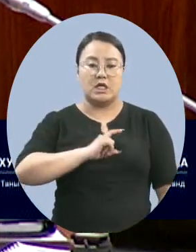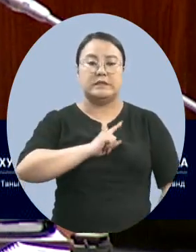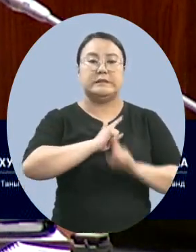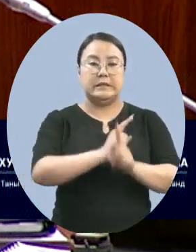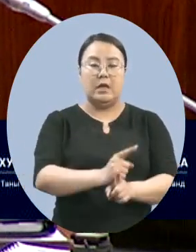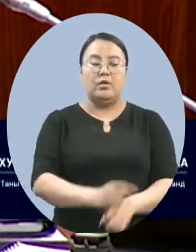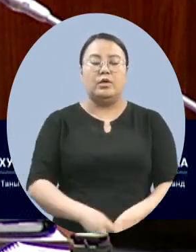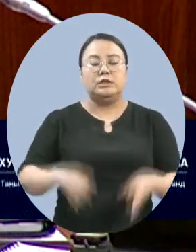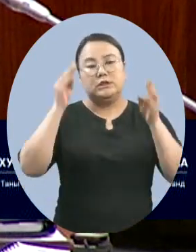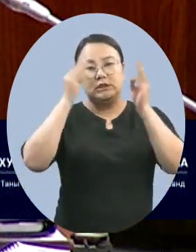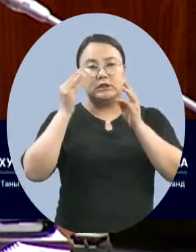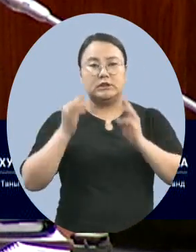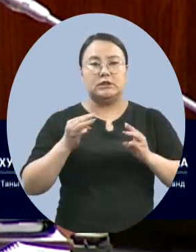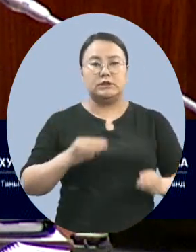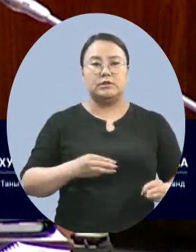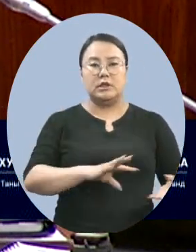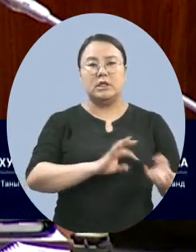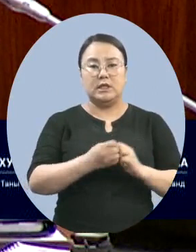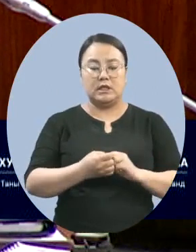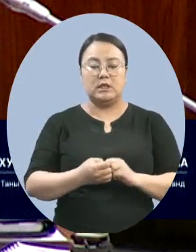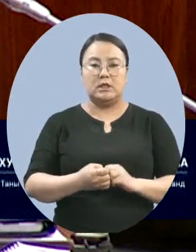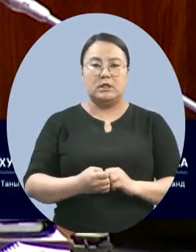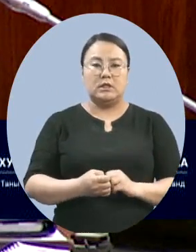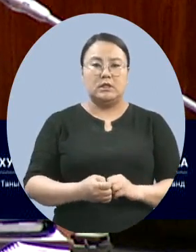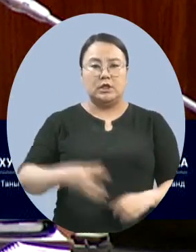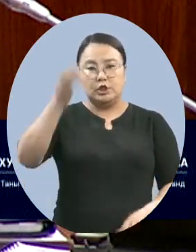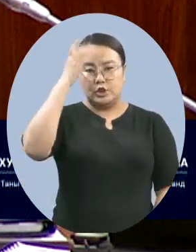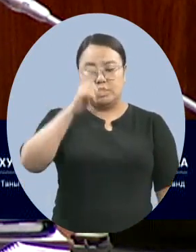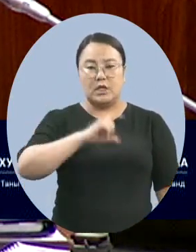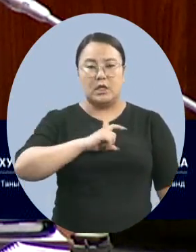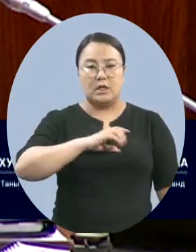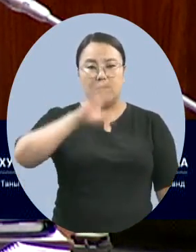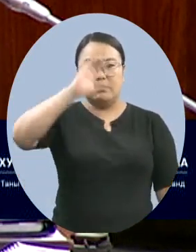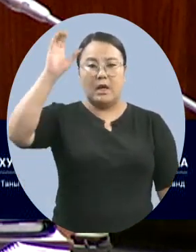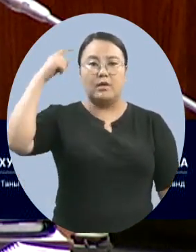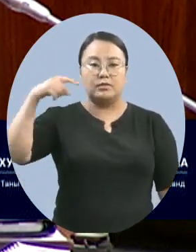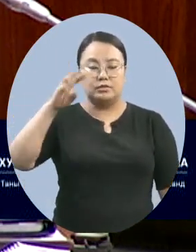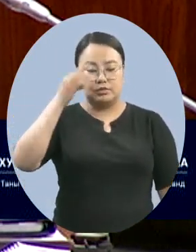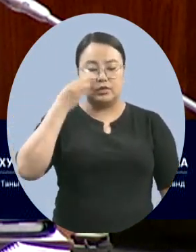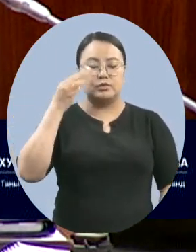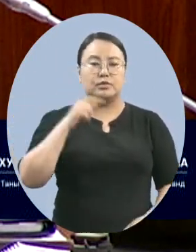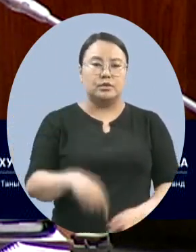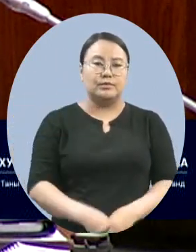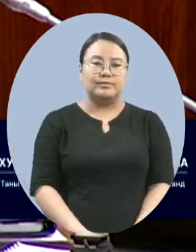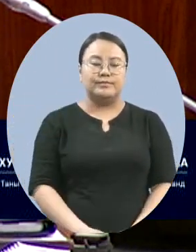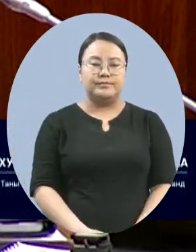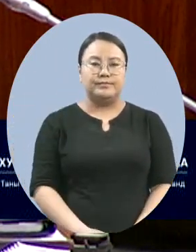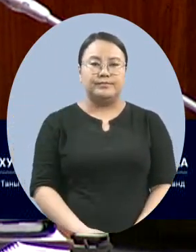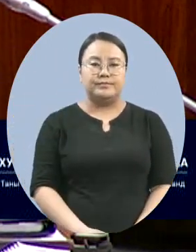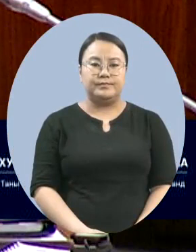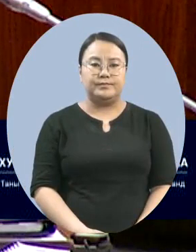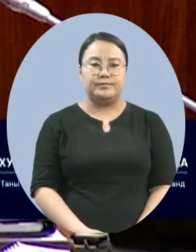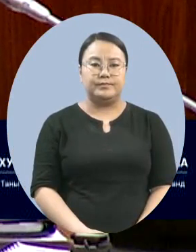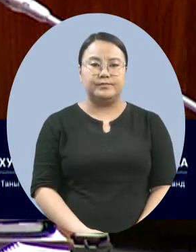хүрээнд шийдвэрүүдийг гаргаад явах юм төр эрх барихтай байгуулах гэсэн тодорхойлтой учраас